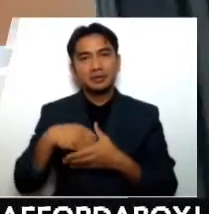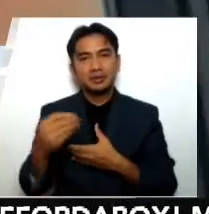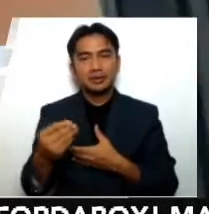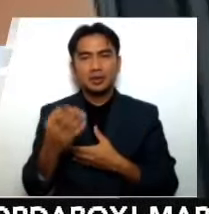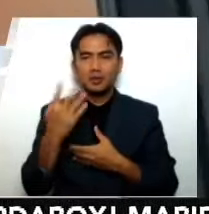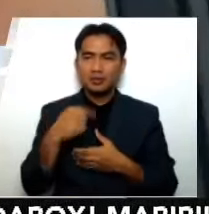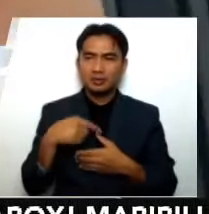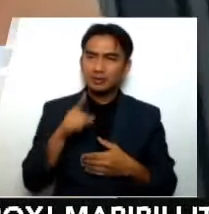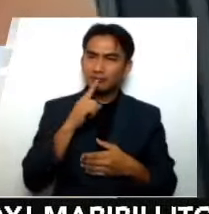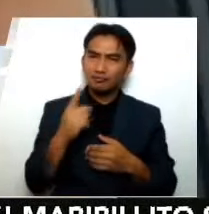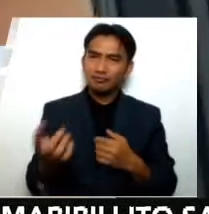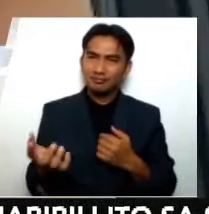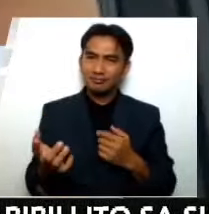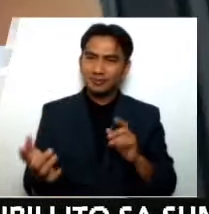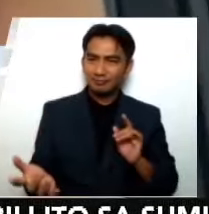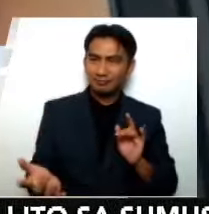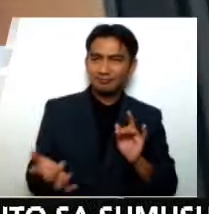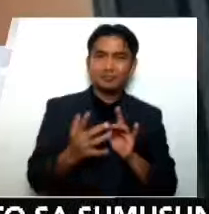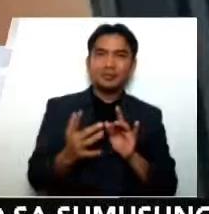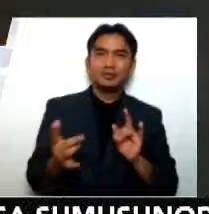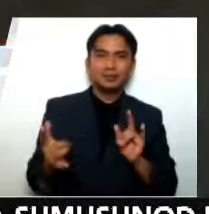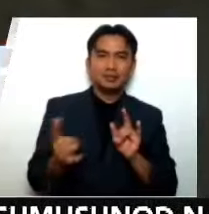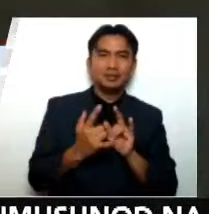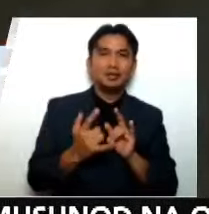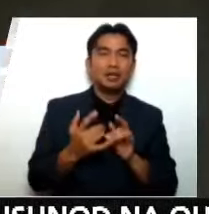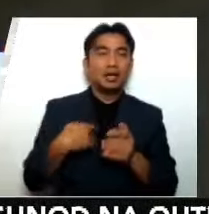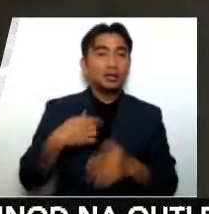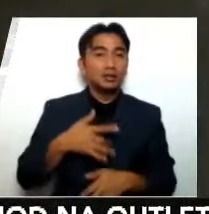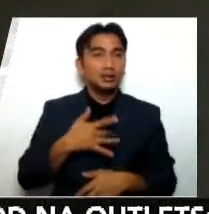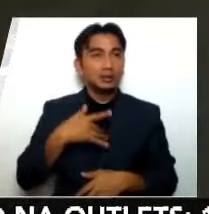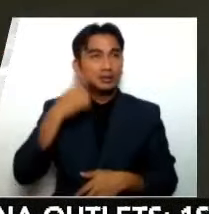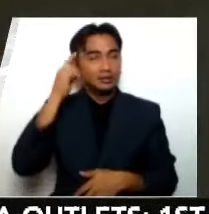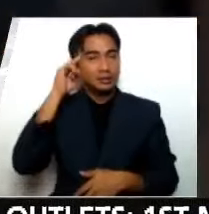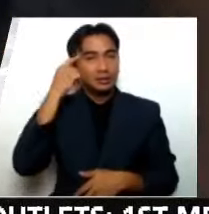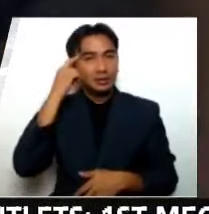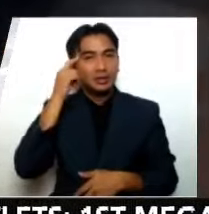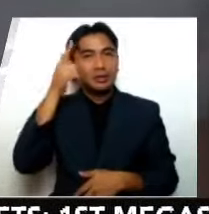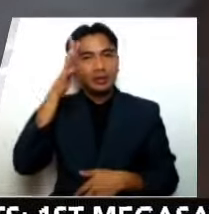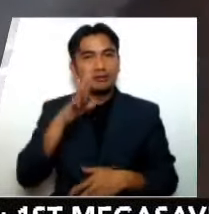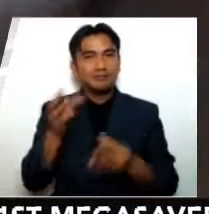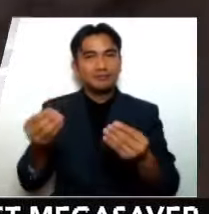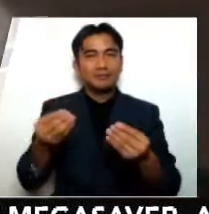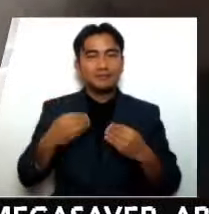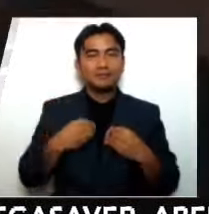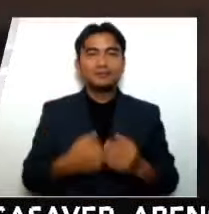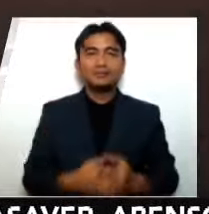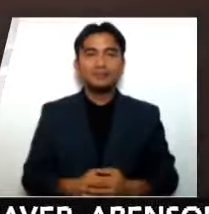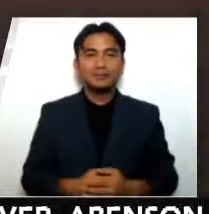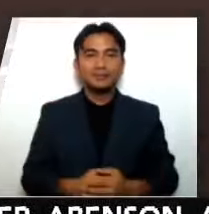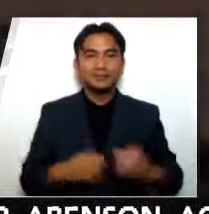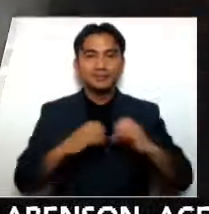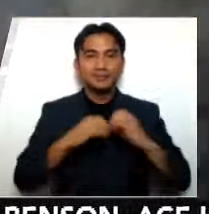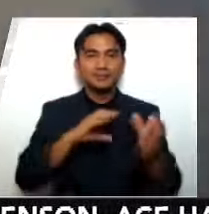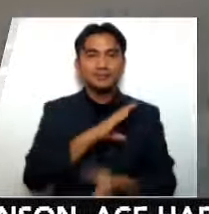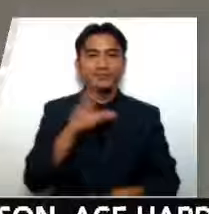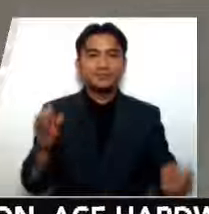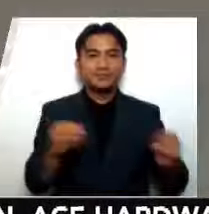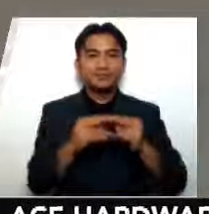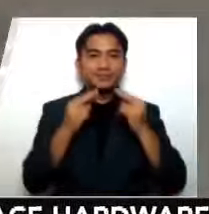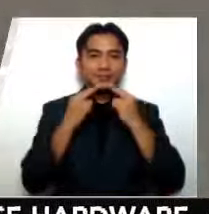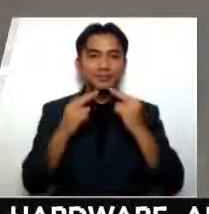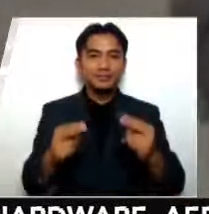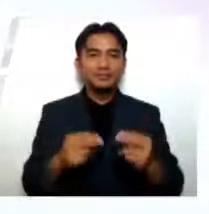parang feeling ko bigay po siya sa amin ni Lord. Oscar Oida, nagbabalita para sa GMA Integrated News.